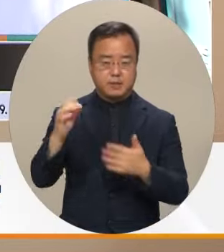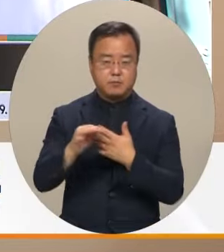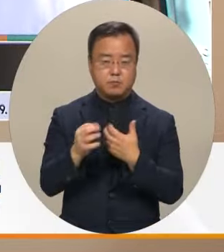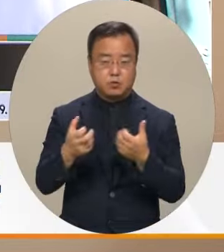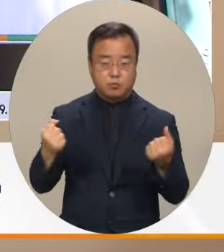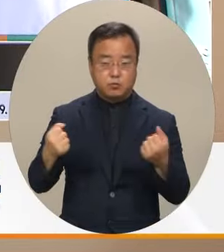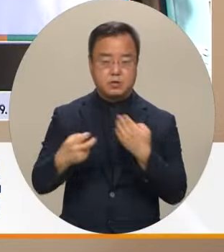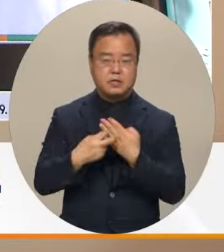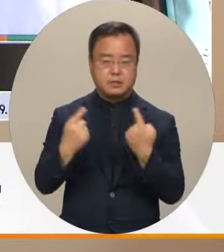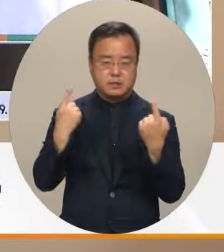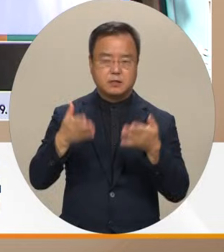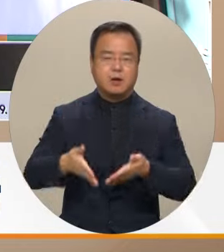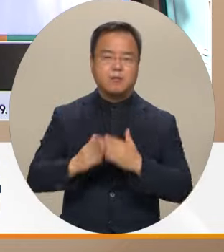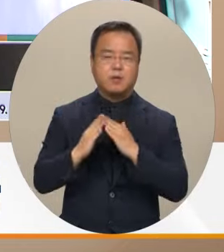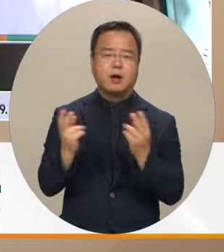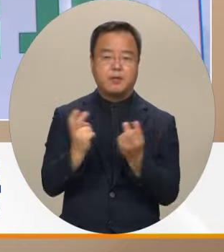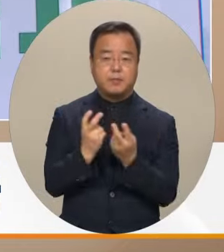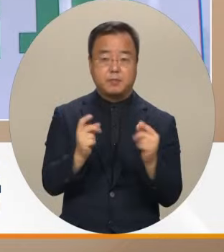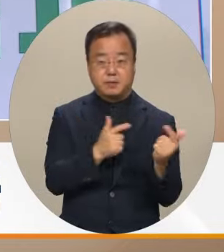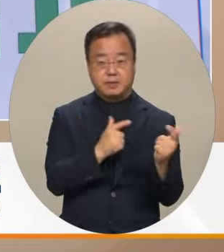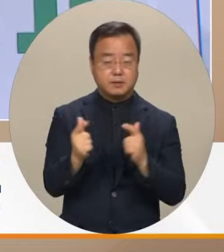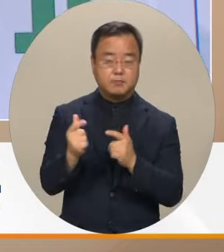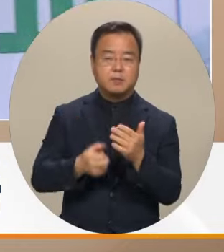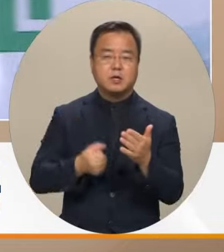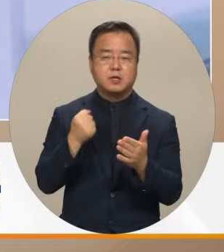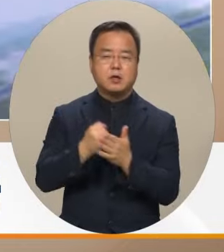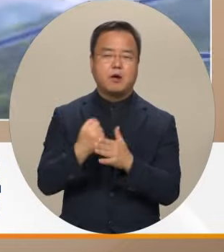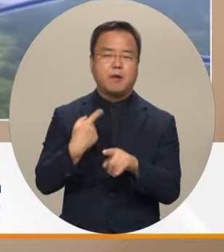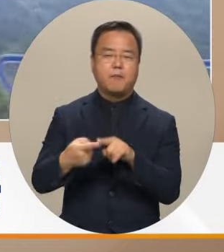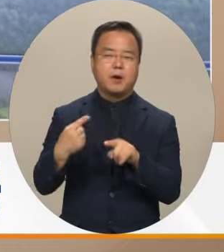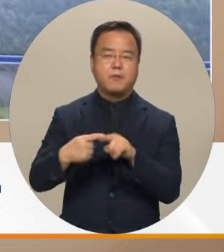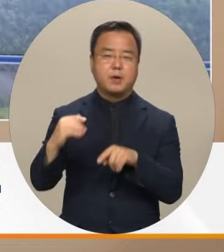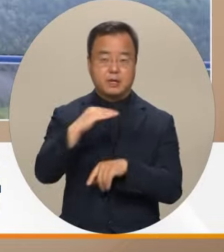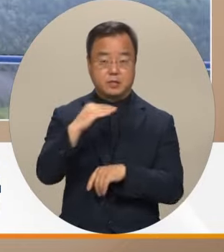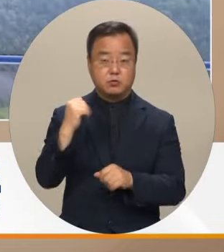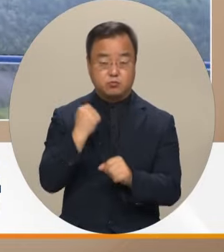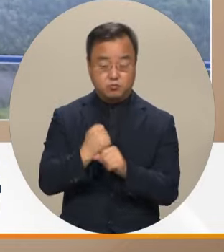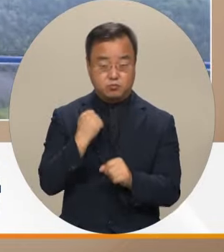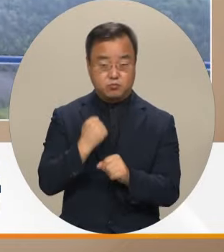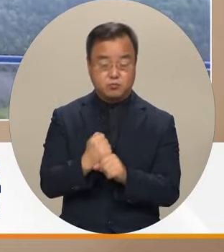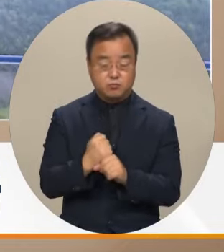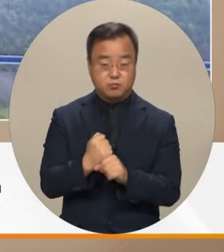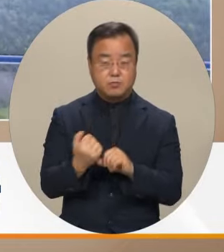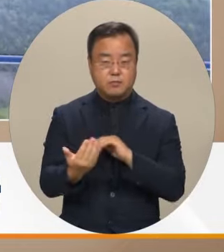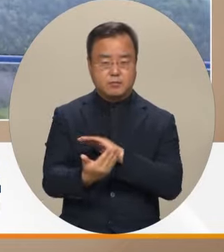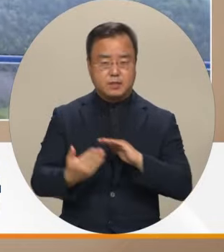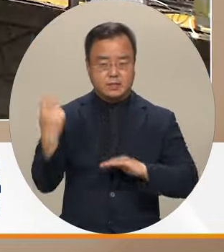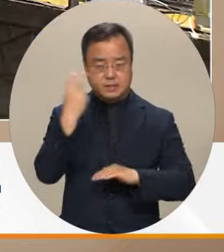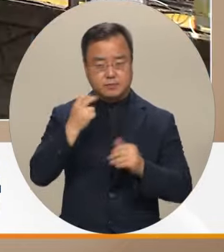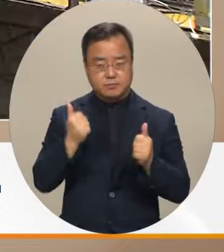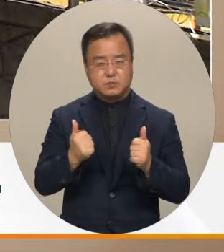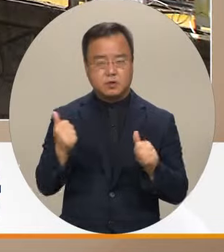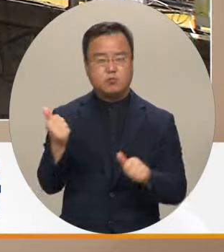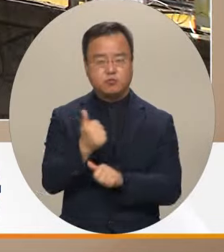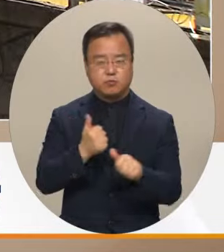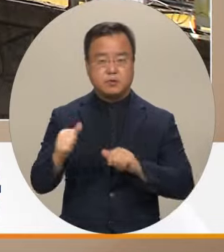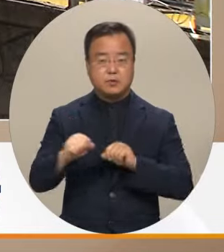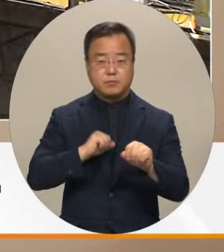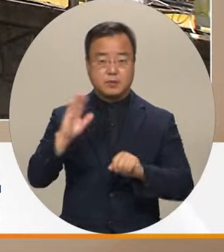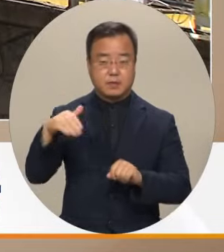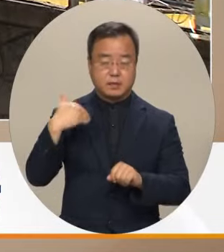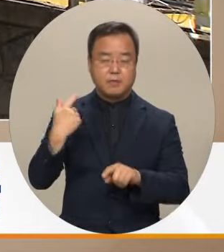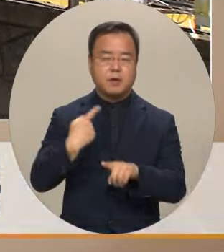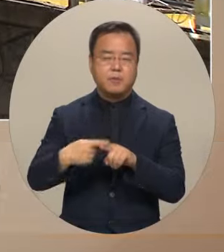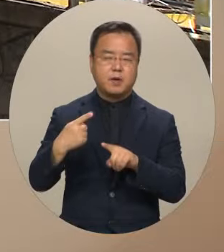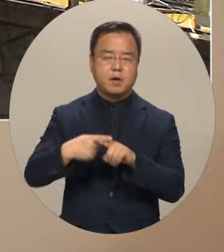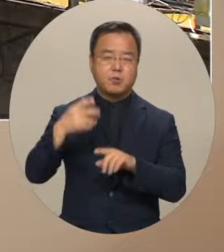방안까지 여러 설립 방안을 정하고 평가 기준을 만드는 사전 심사 위원회를 거친 다음에 마지막으론 평가위원회가